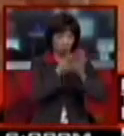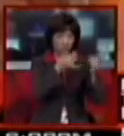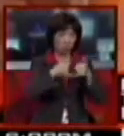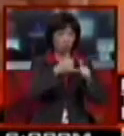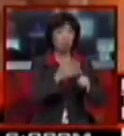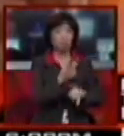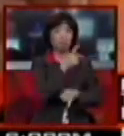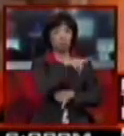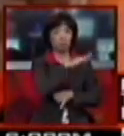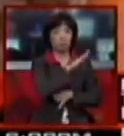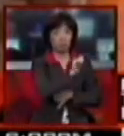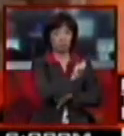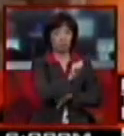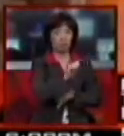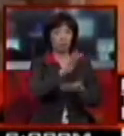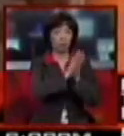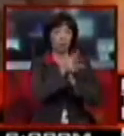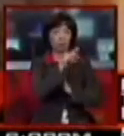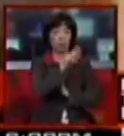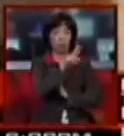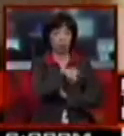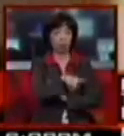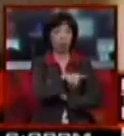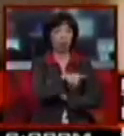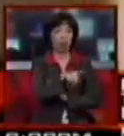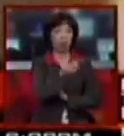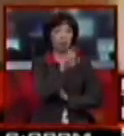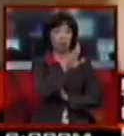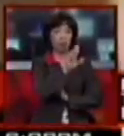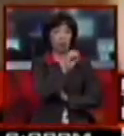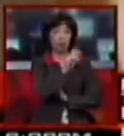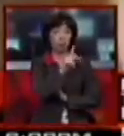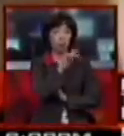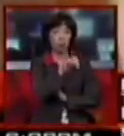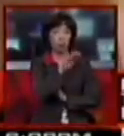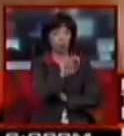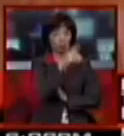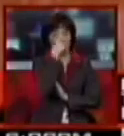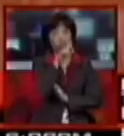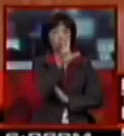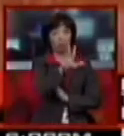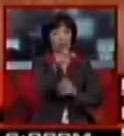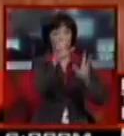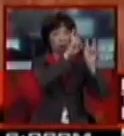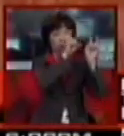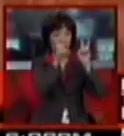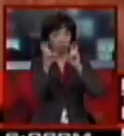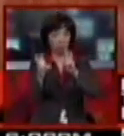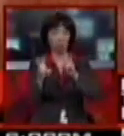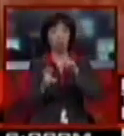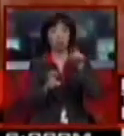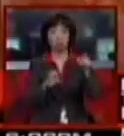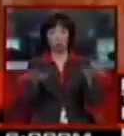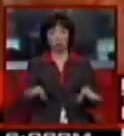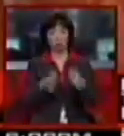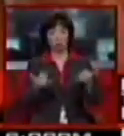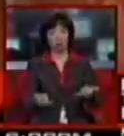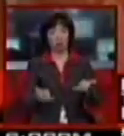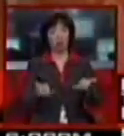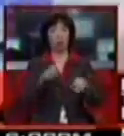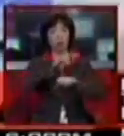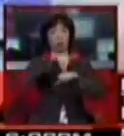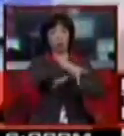rookie of the year at MVP ang Great Taste at San Miguel para sa pitong titulo sa PBA principal na ng isang eskwelahan sa America si